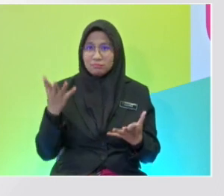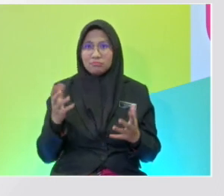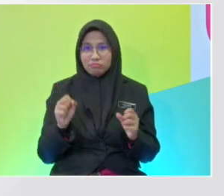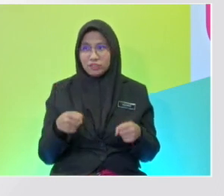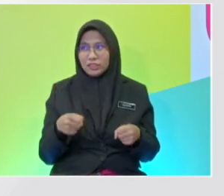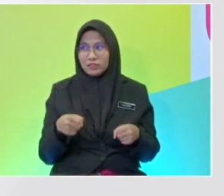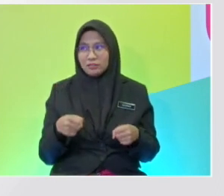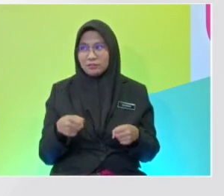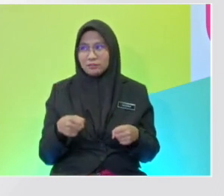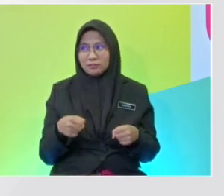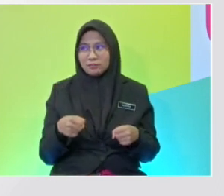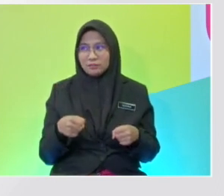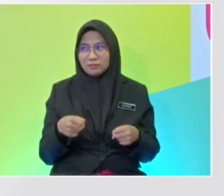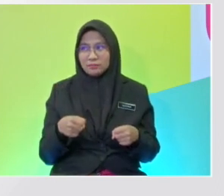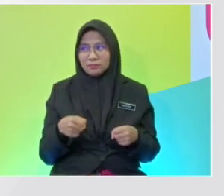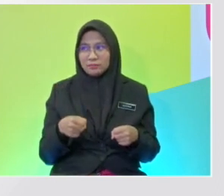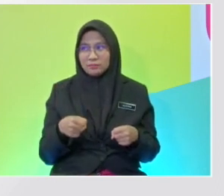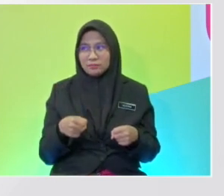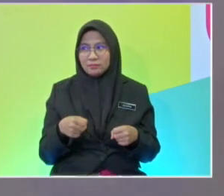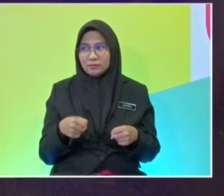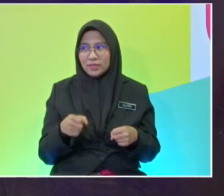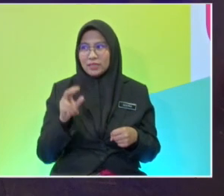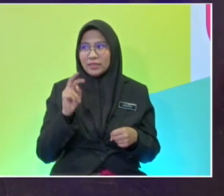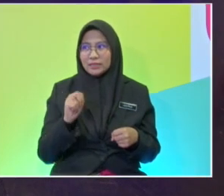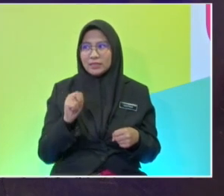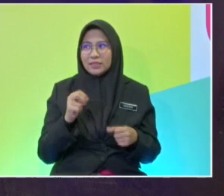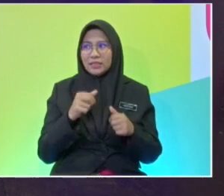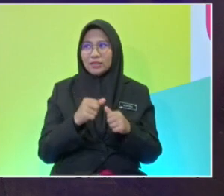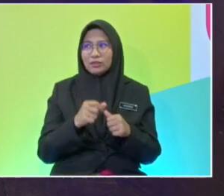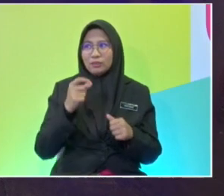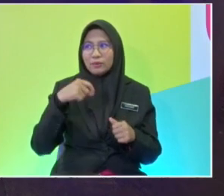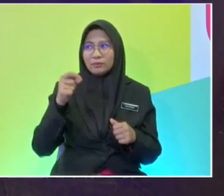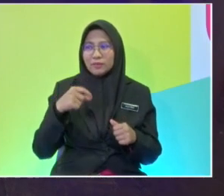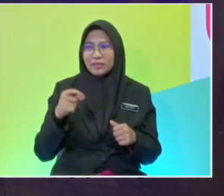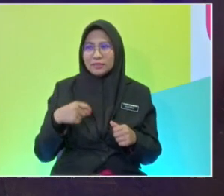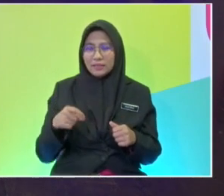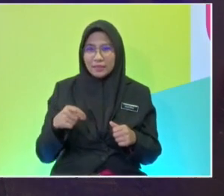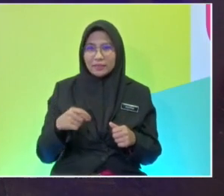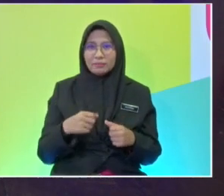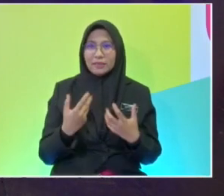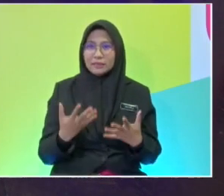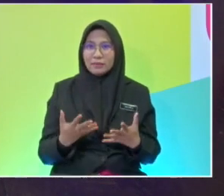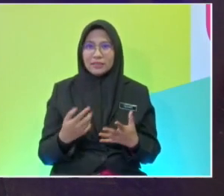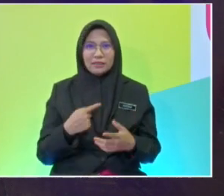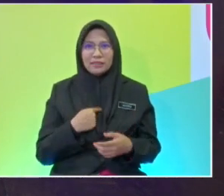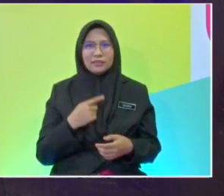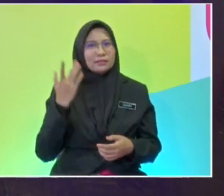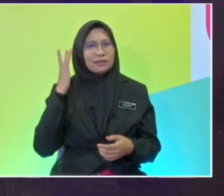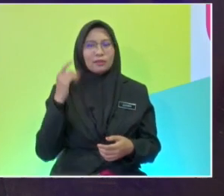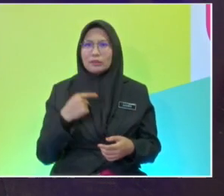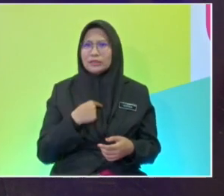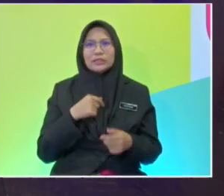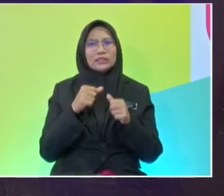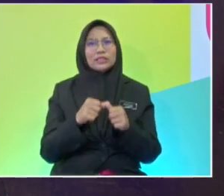itu saya tak pasti itu bergantung kepada pemeriksa di bagian pemeriksaan kan so kita hanya ikut arahan